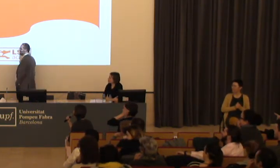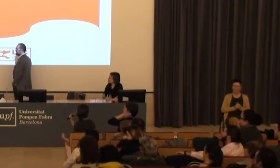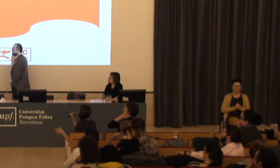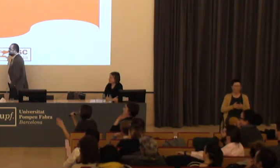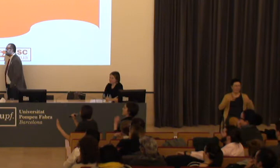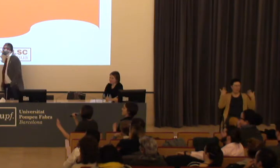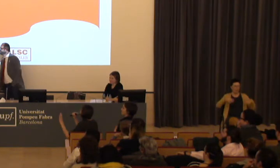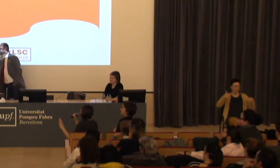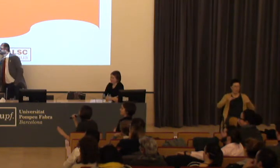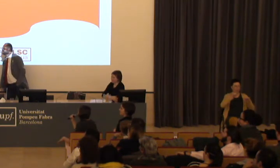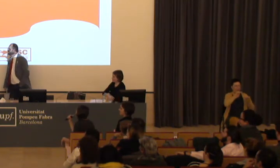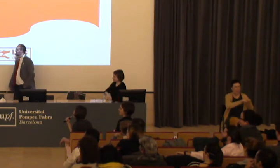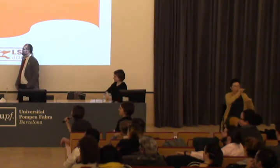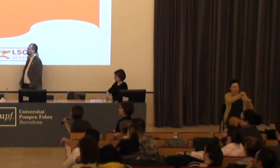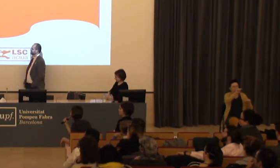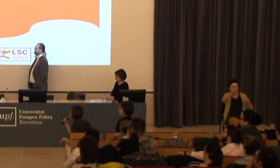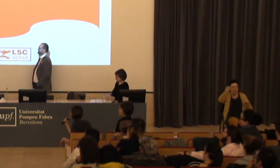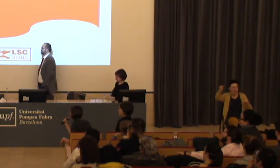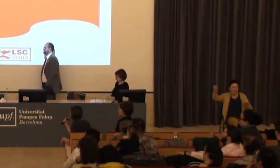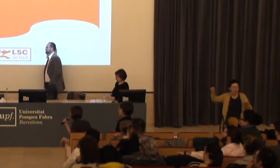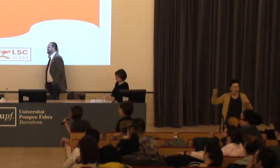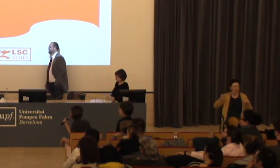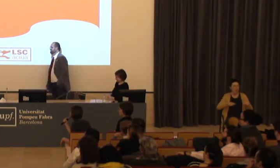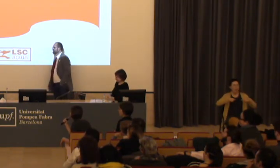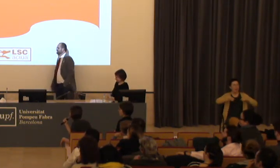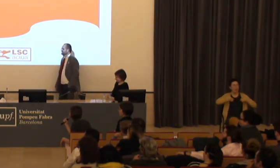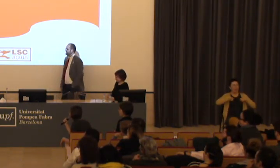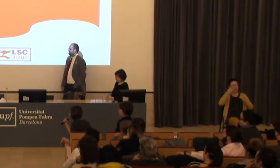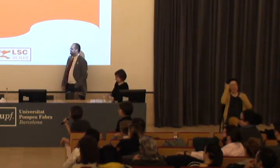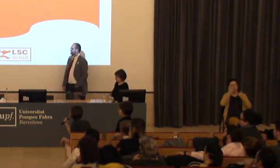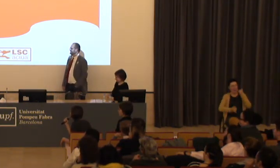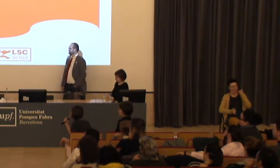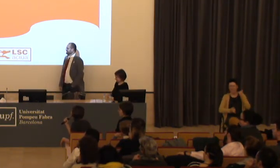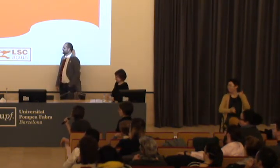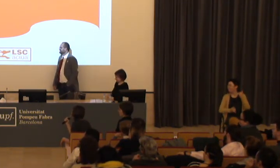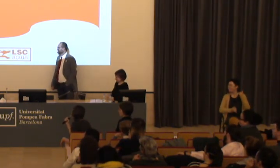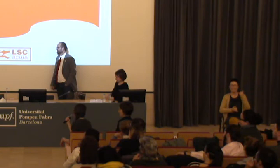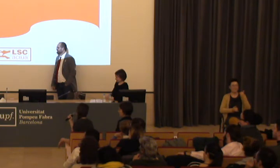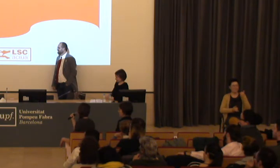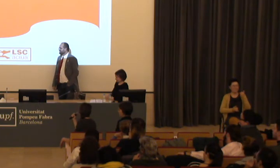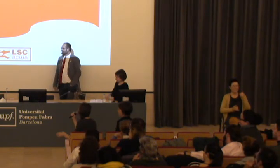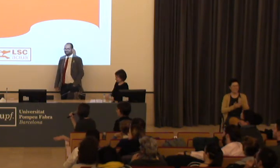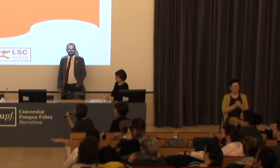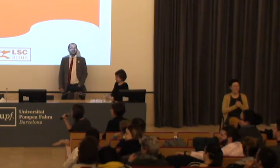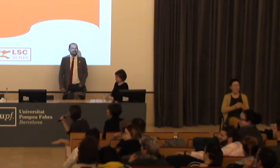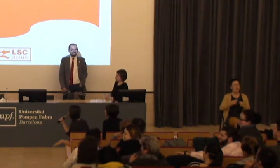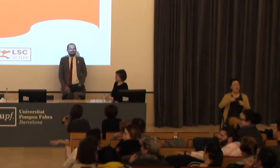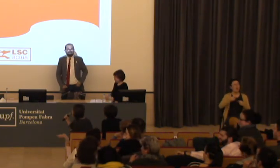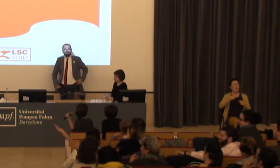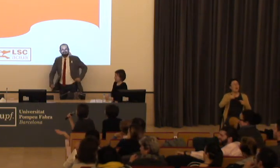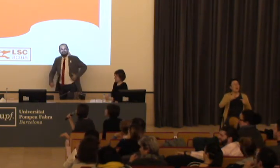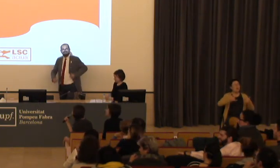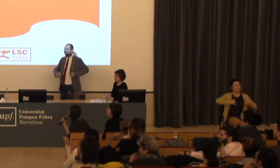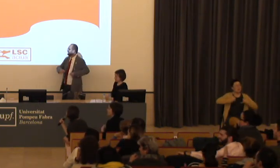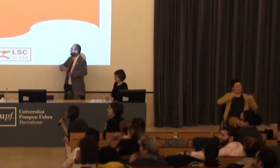Bé, som 12, jo crec que ja és bona tarda, és l'últim, però casualitat, que el primer ha sigut el més jove i jo sóc el més gran, però